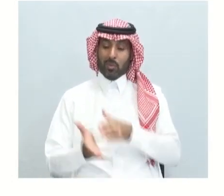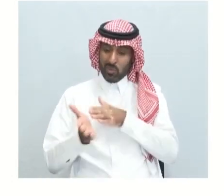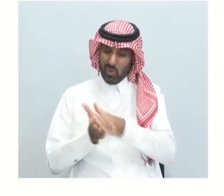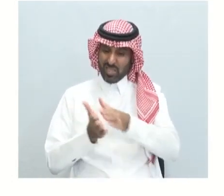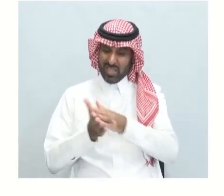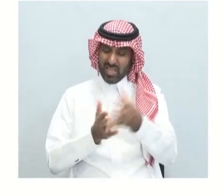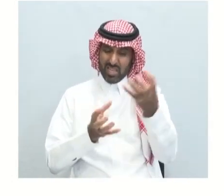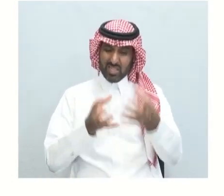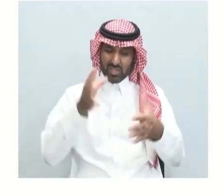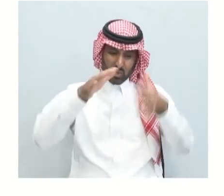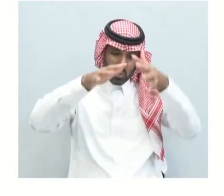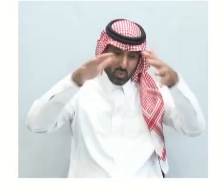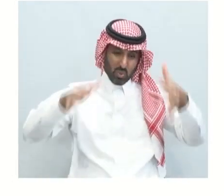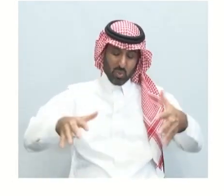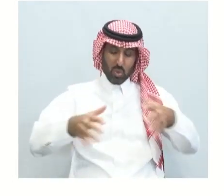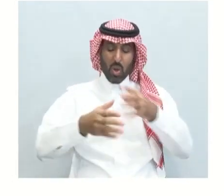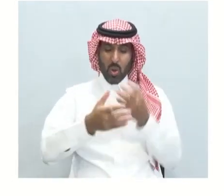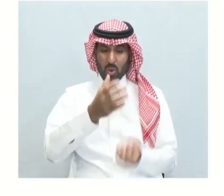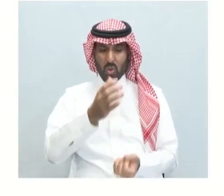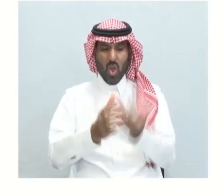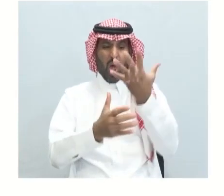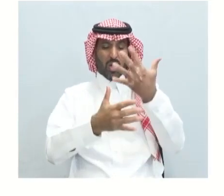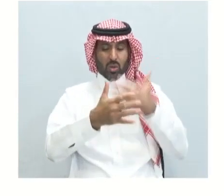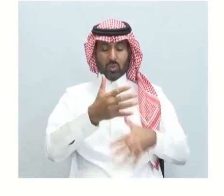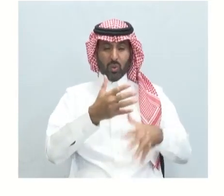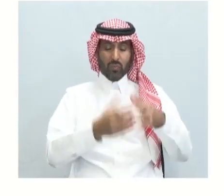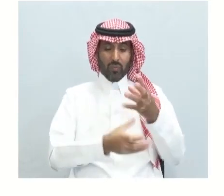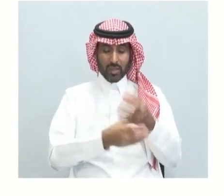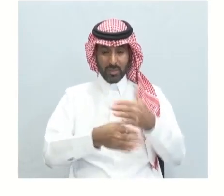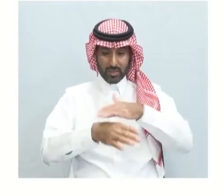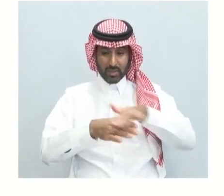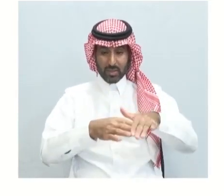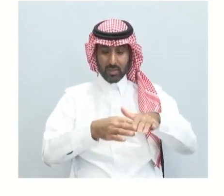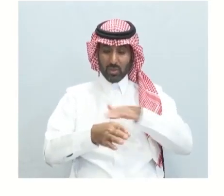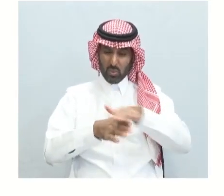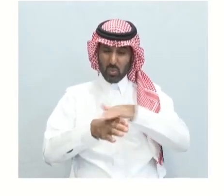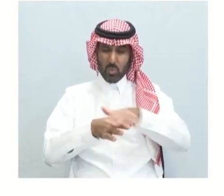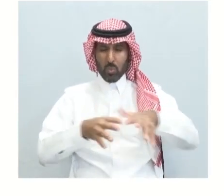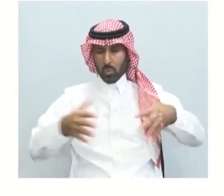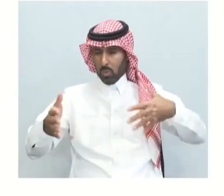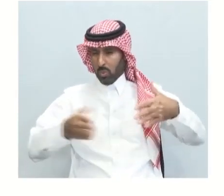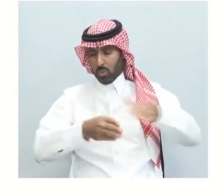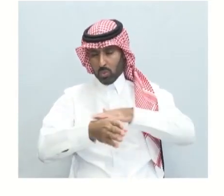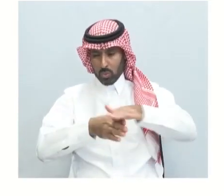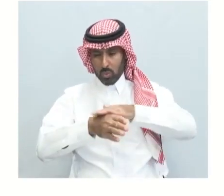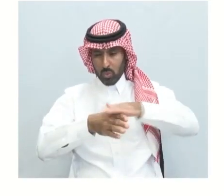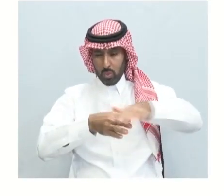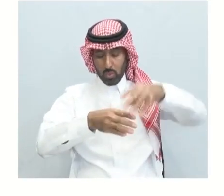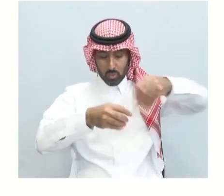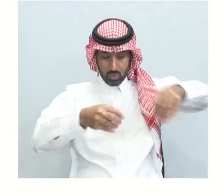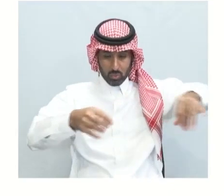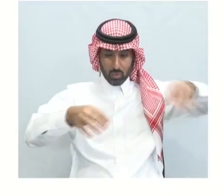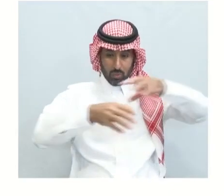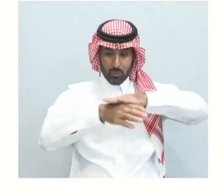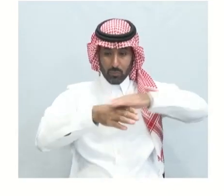قديمه تشمل صخورا ناريه جوفيه وبركان سطحيه وصخور رسوبيه ومتحوله